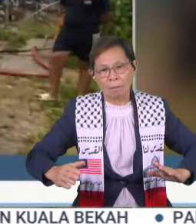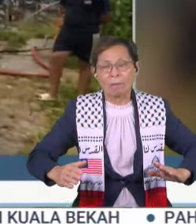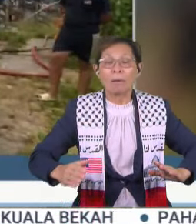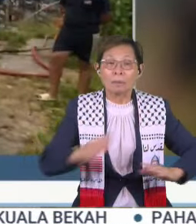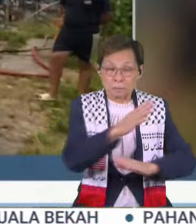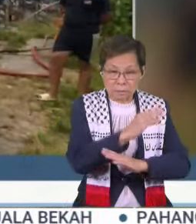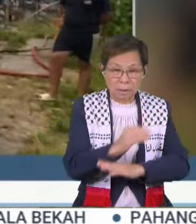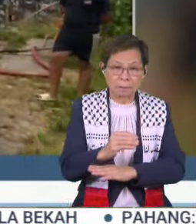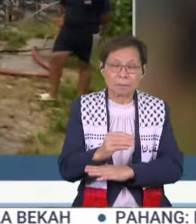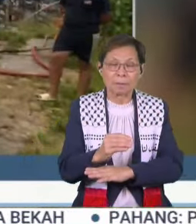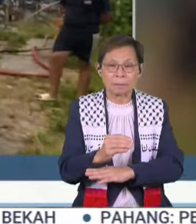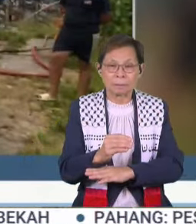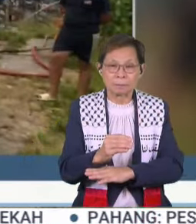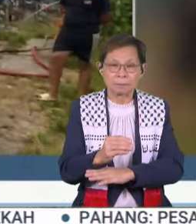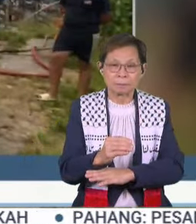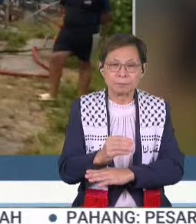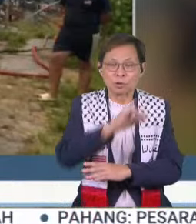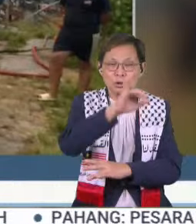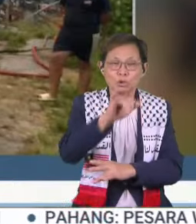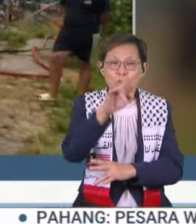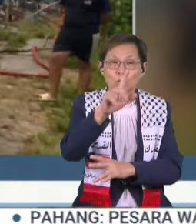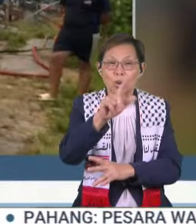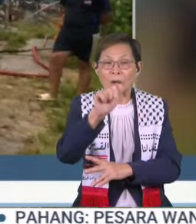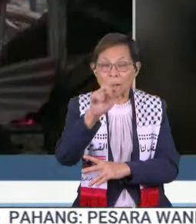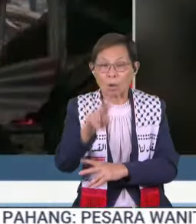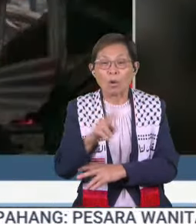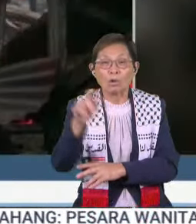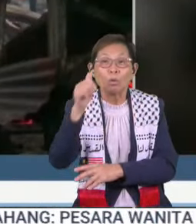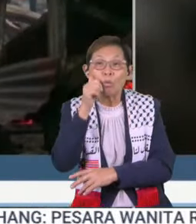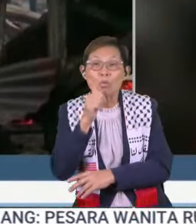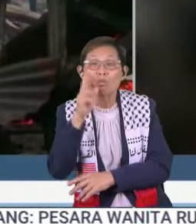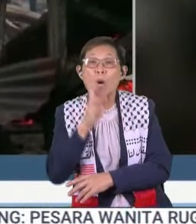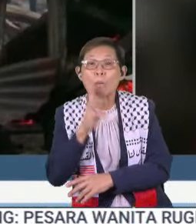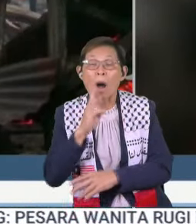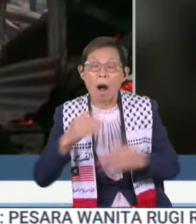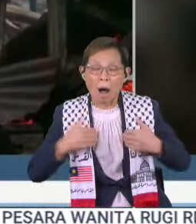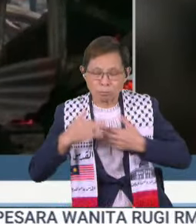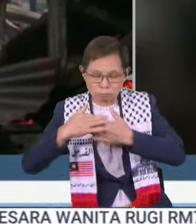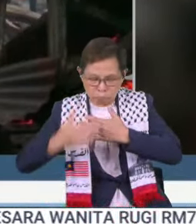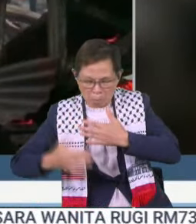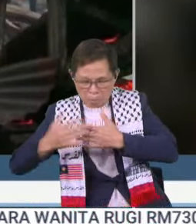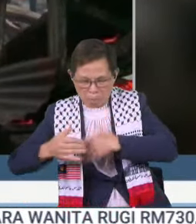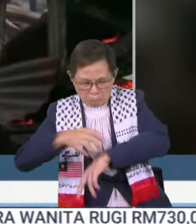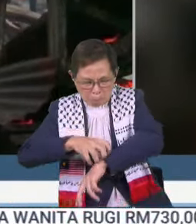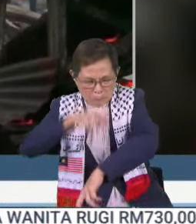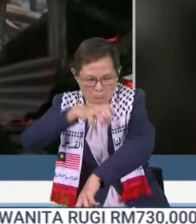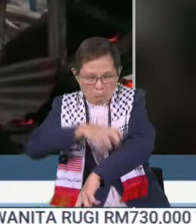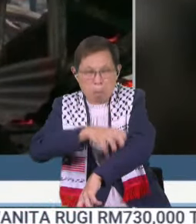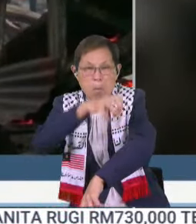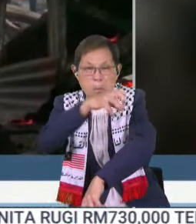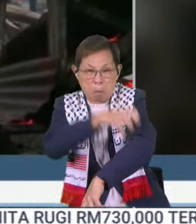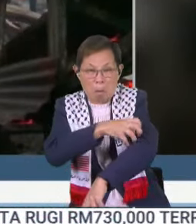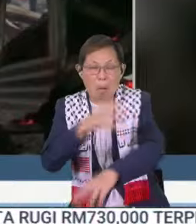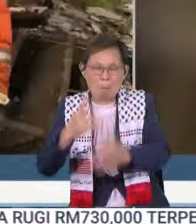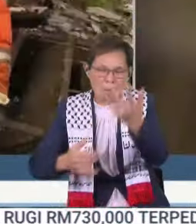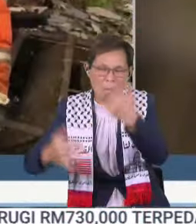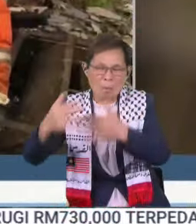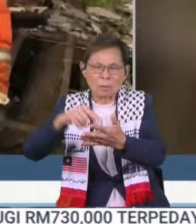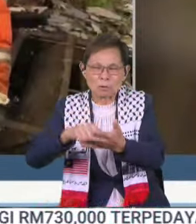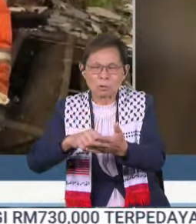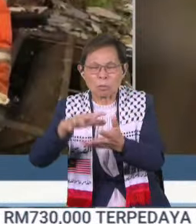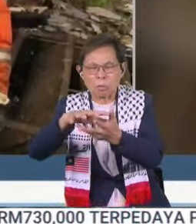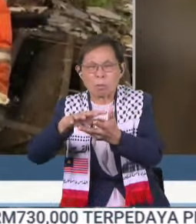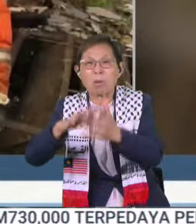Sejugam, Nangalasi, Julau. Seorang wanita turut mengalami kecederaan melecur. Kebakaran itu